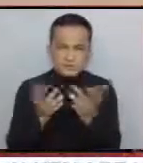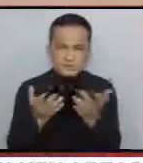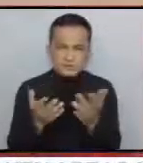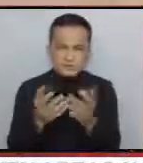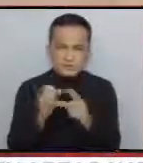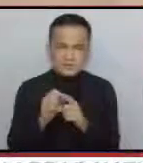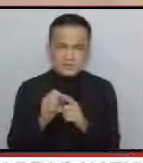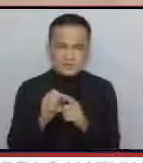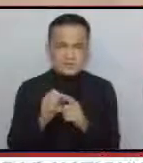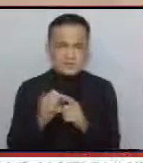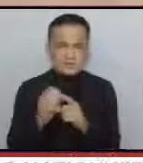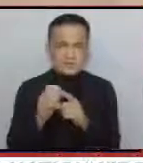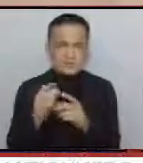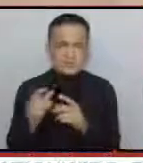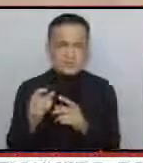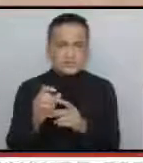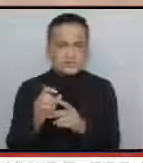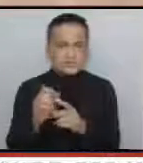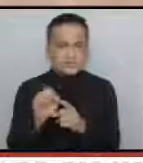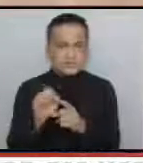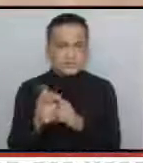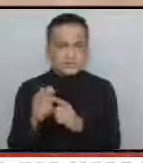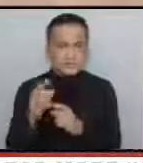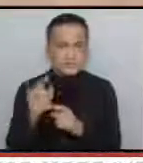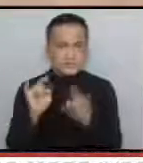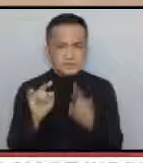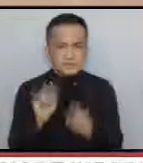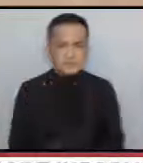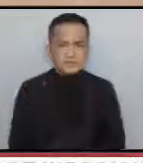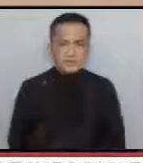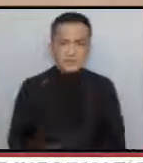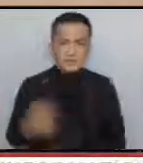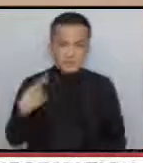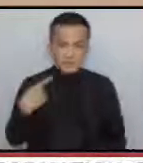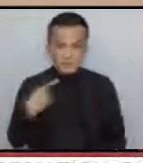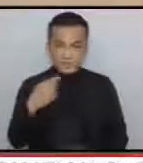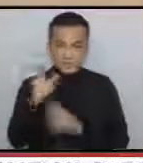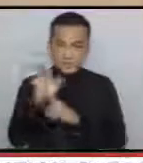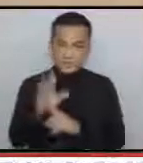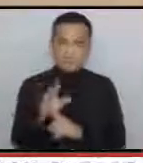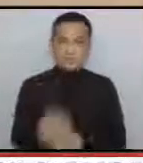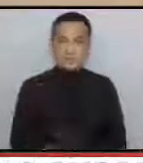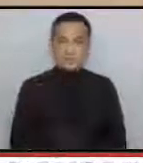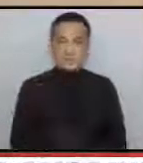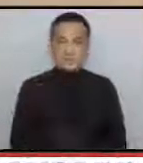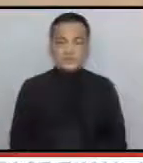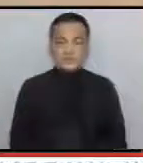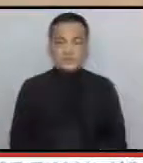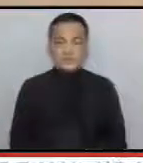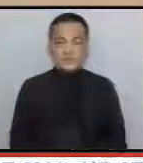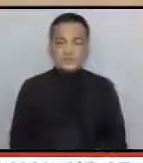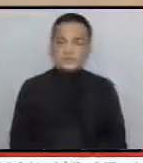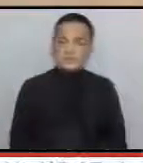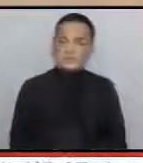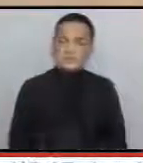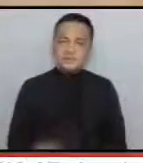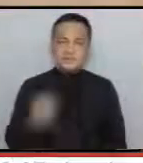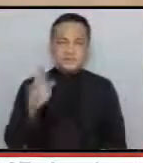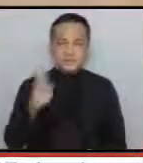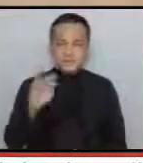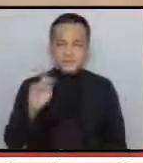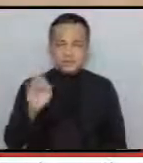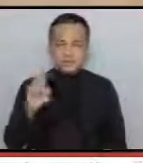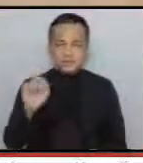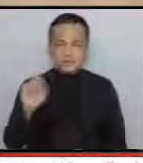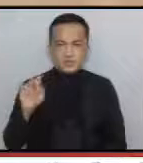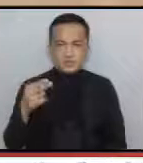Show, upcoming show. Ay, ayan, sige. Attend ako yan, Miss Isa. Yeah. Oh. Meron kaming show, Saturday group, mga babae exhibit. Kasi yung Saturday